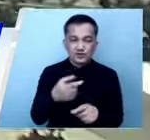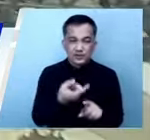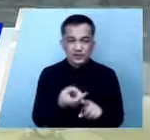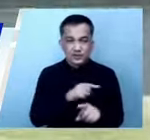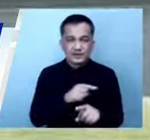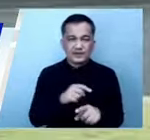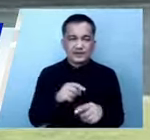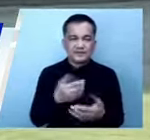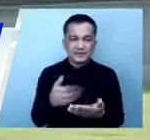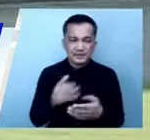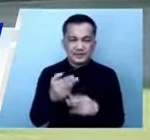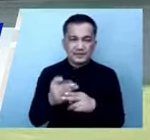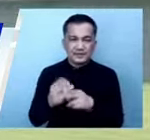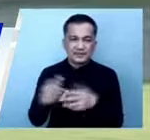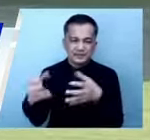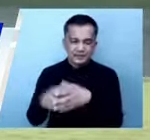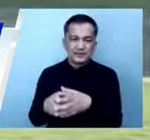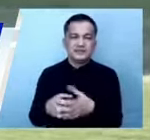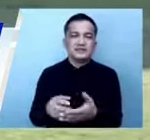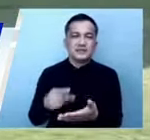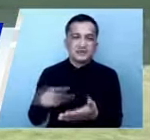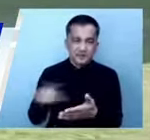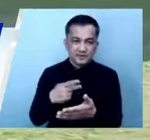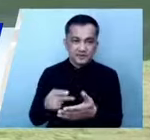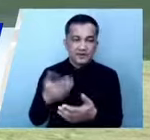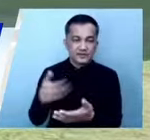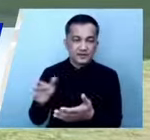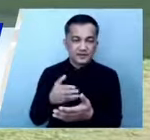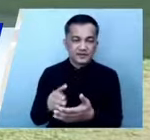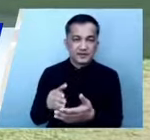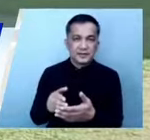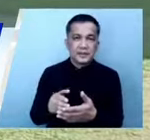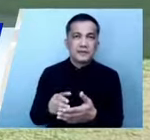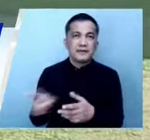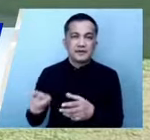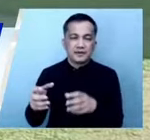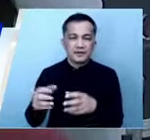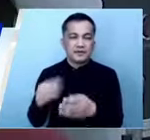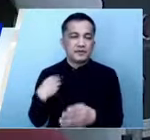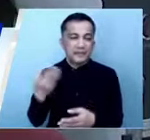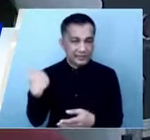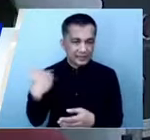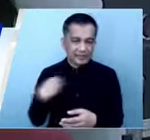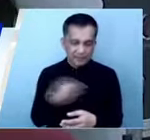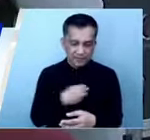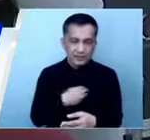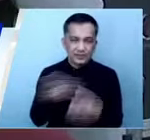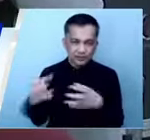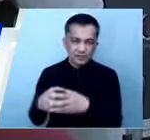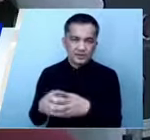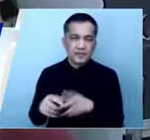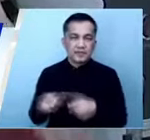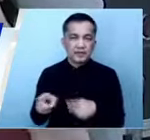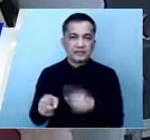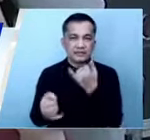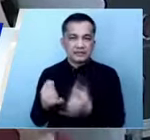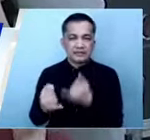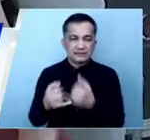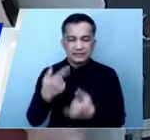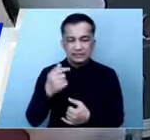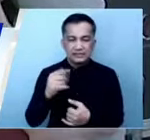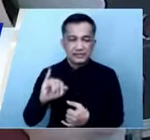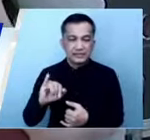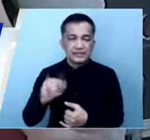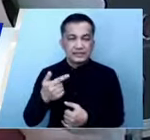banda. Magpe-perform din sa concert ang past members ng banda. Pero ito naman ang last gig ng bassist na si